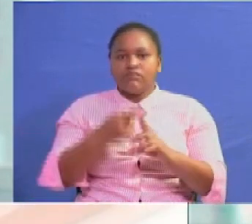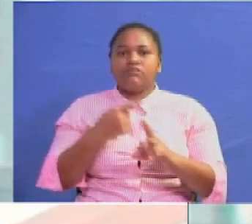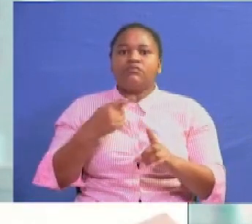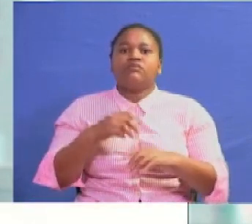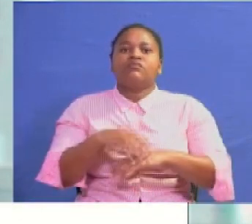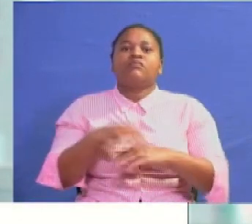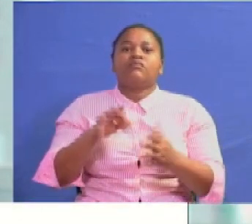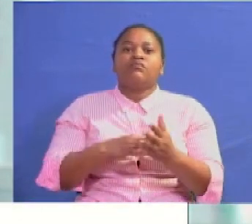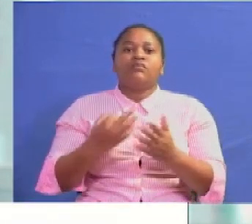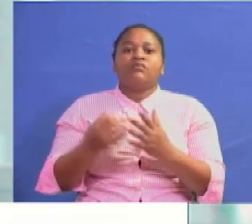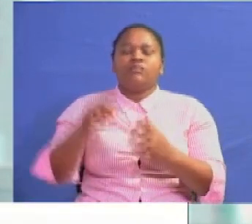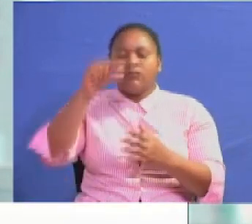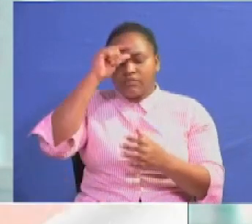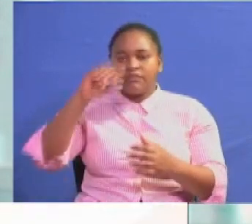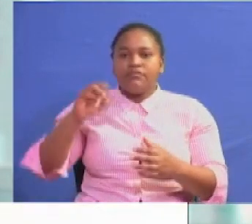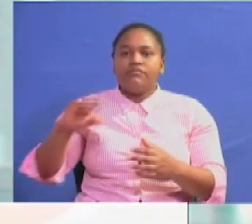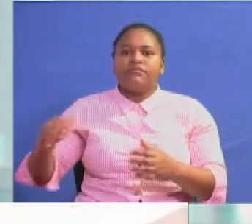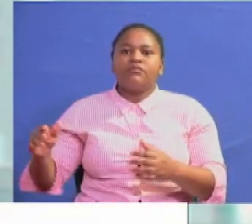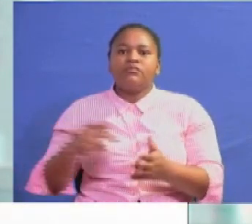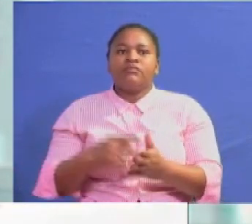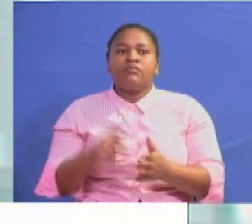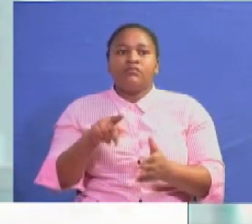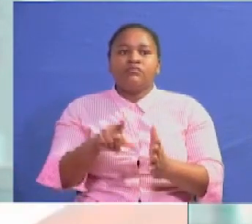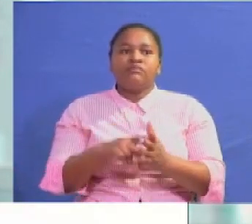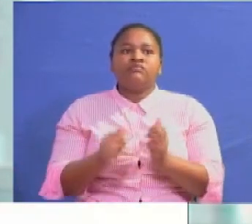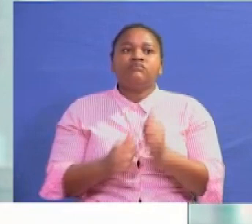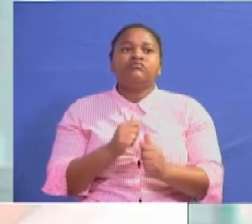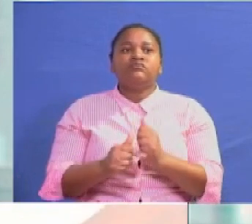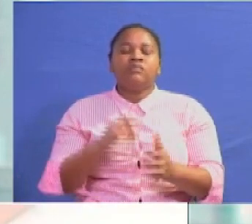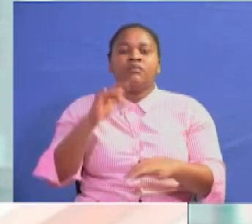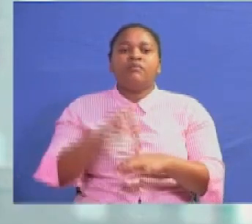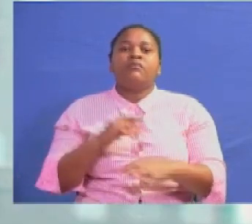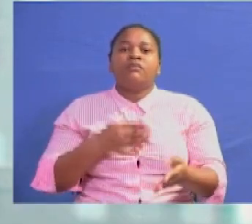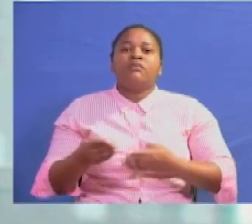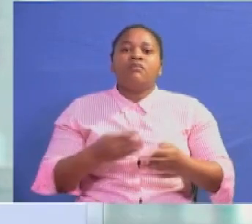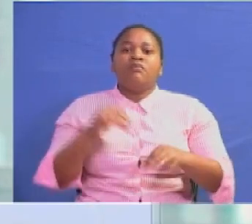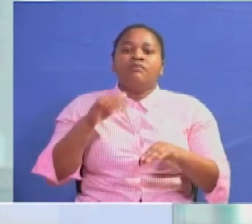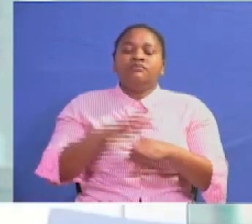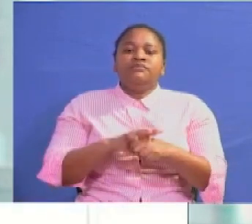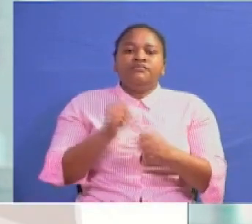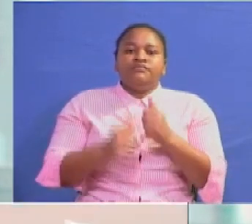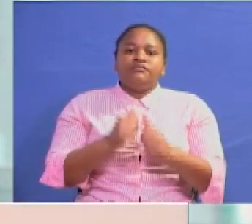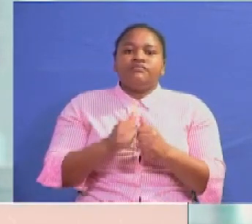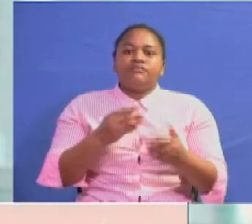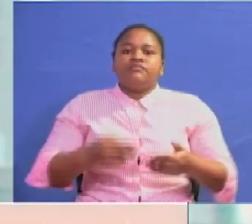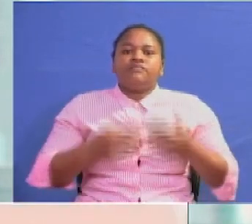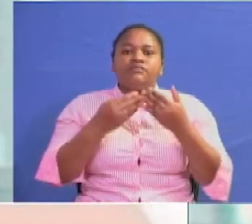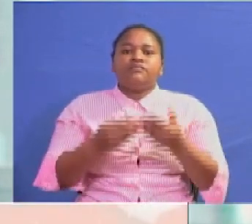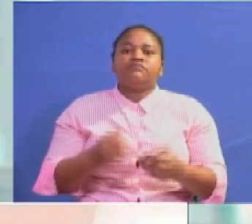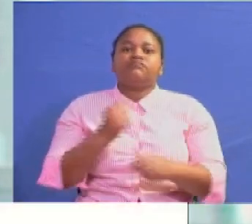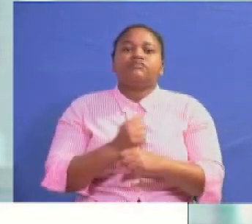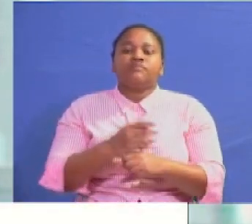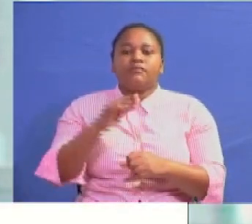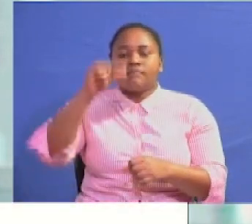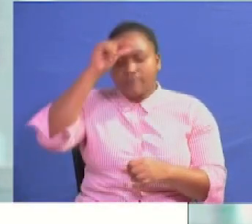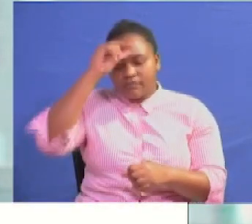na kushindwa kwa serikali za kaunti kulipa deni hilo ambalo linaathiri biashara nyingi ambazo zilipewa kandarasi na